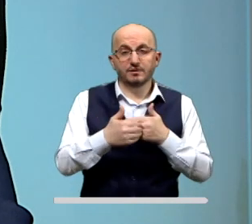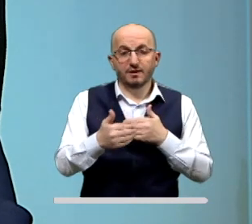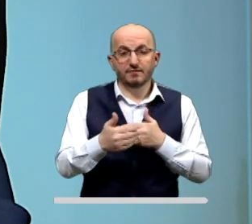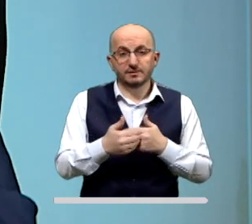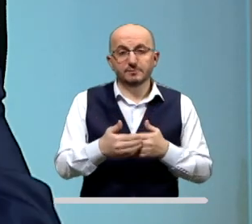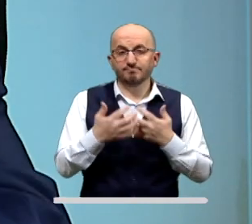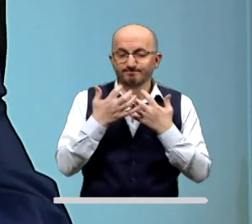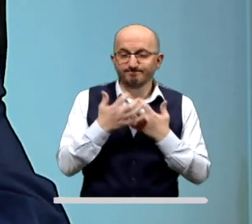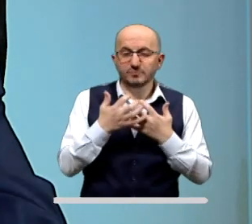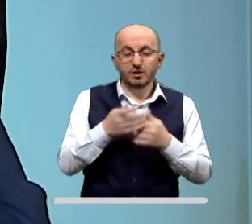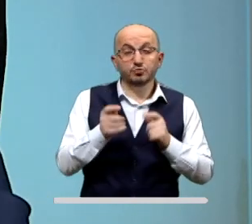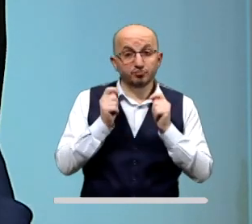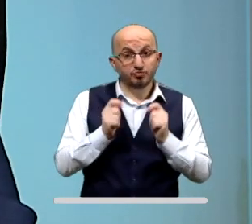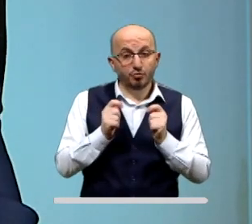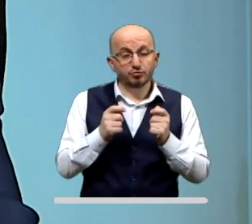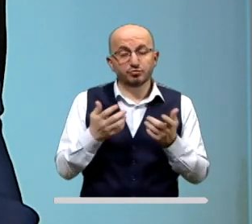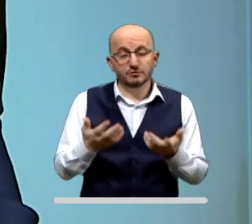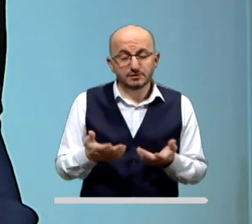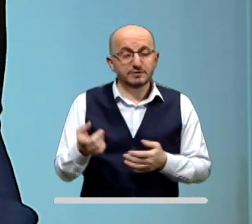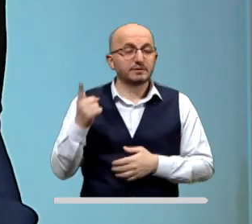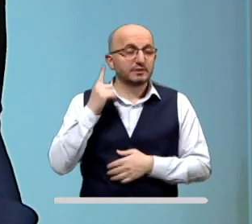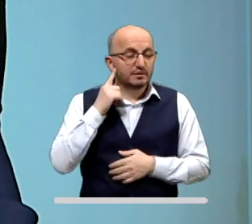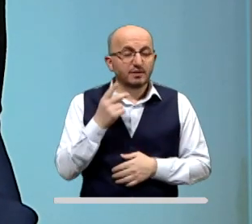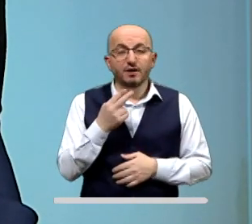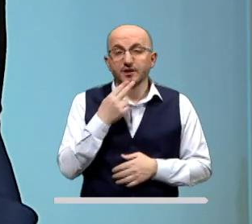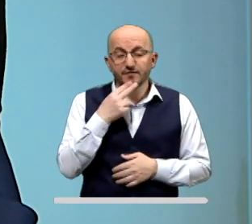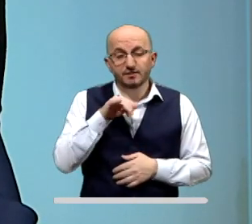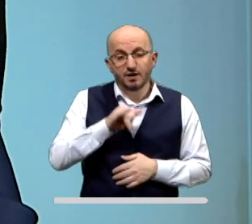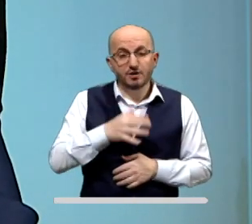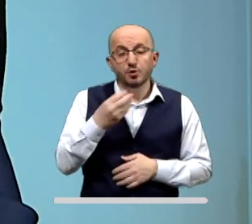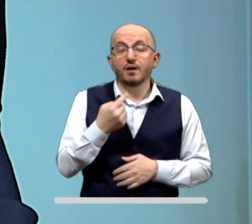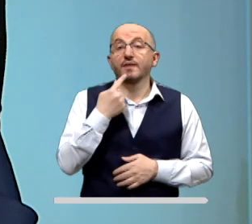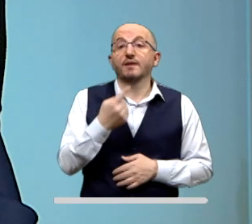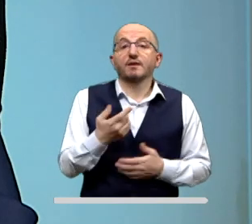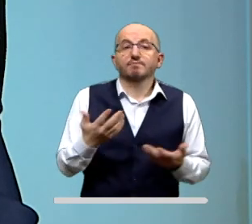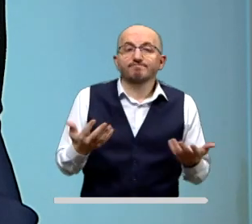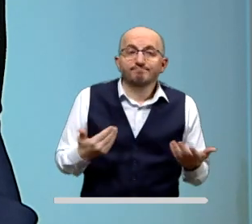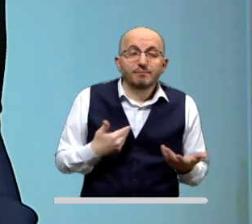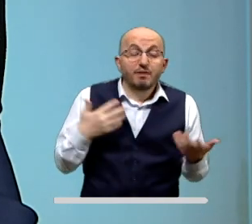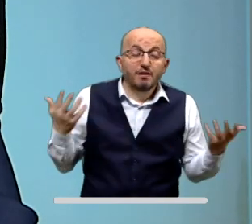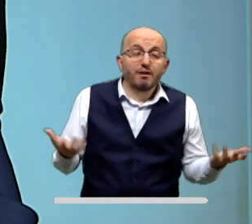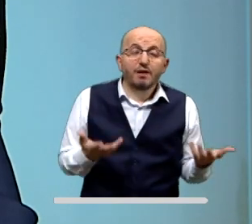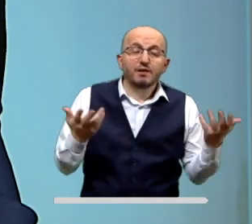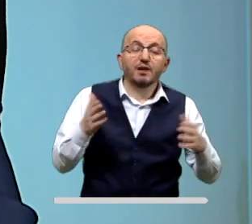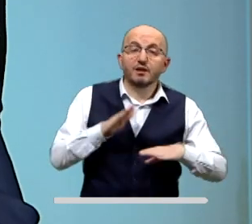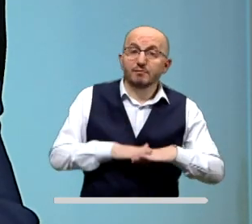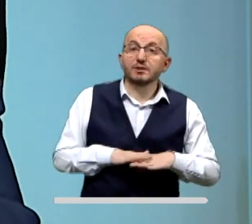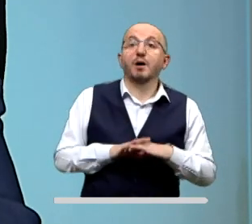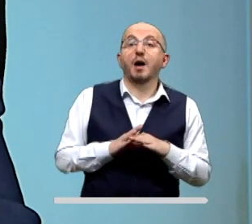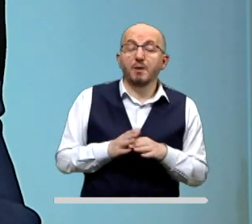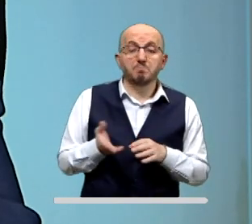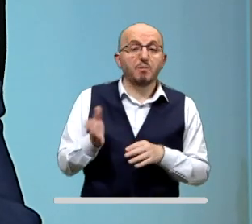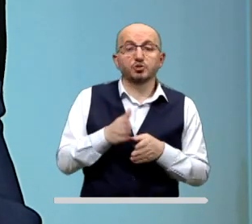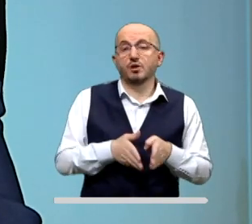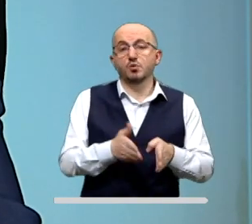meşgul olmak bu zordur şimdi dinleyen hanımefendi haklı olarak der ki ya hocam ben neler yaptım falan ama başka yolu